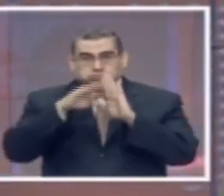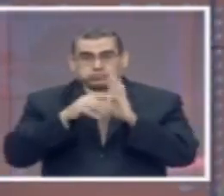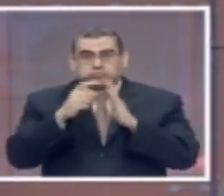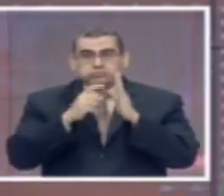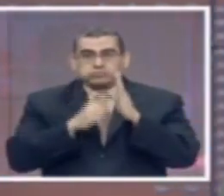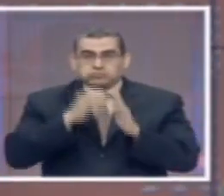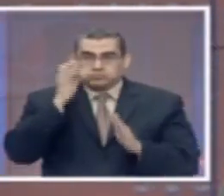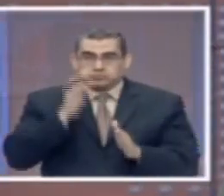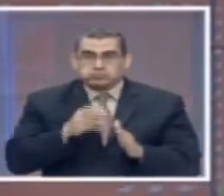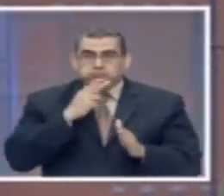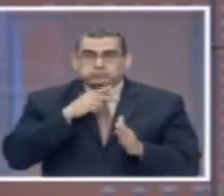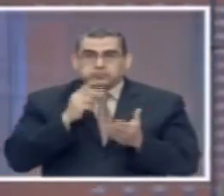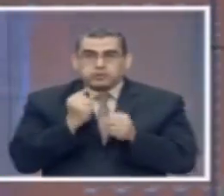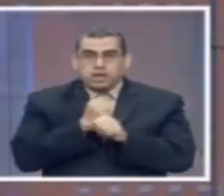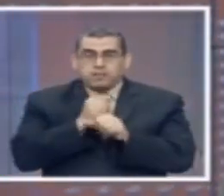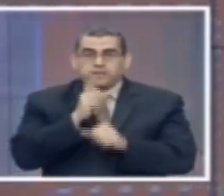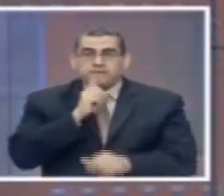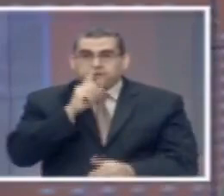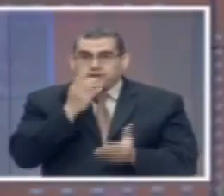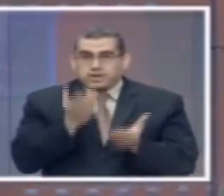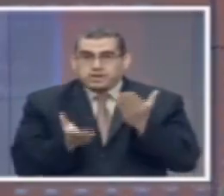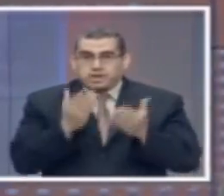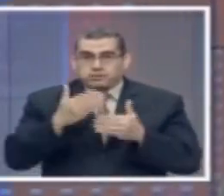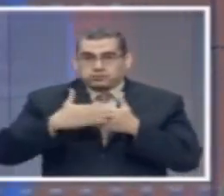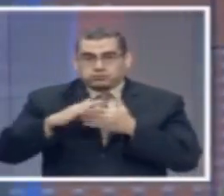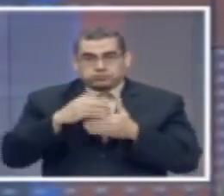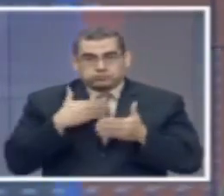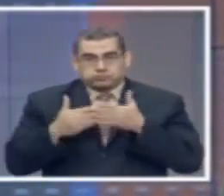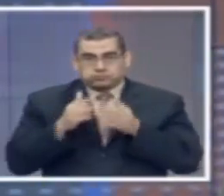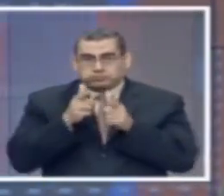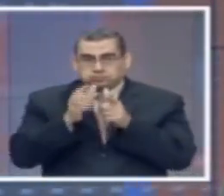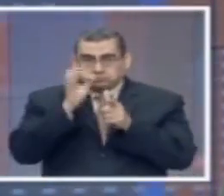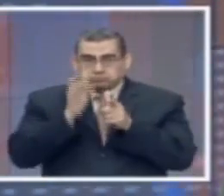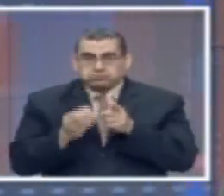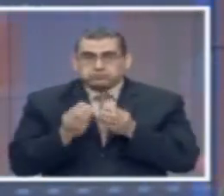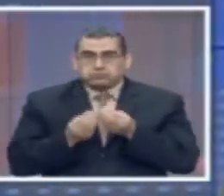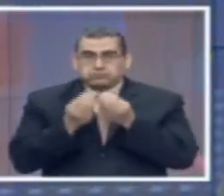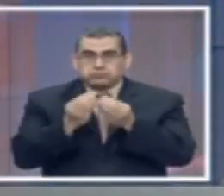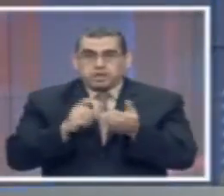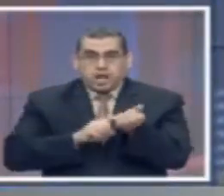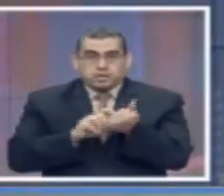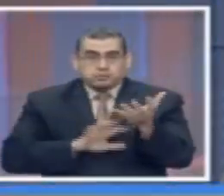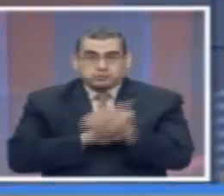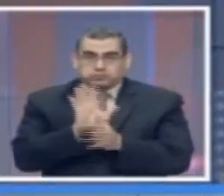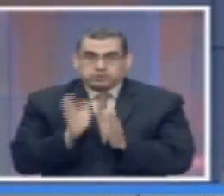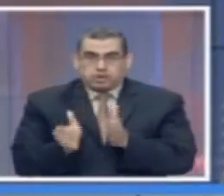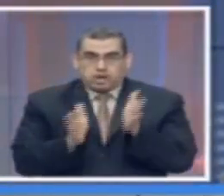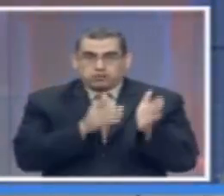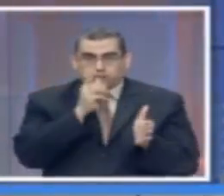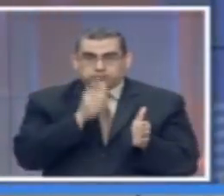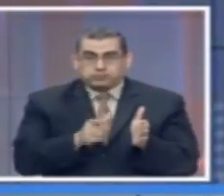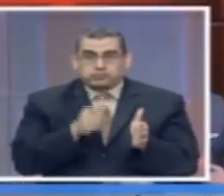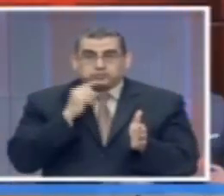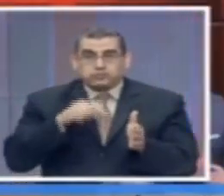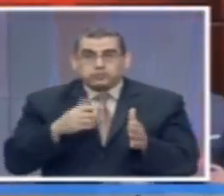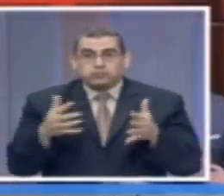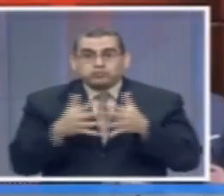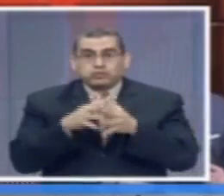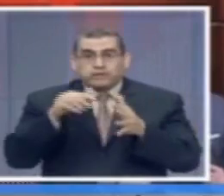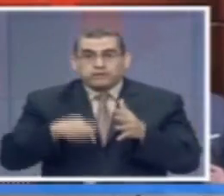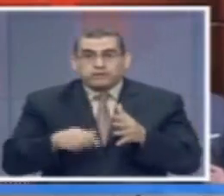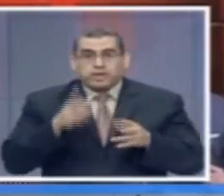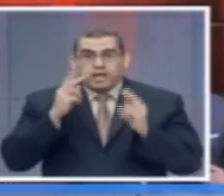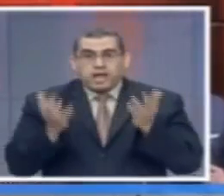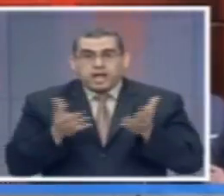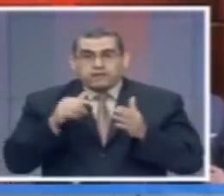والمعايير المهنية التي تحقق التوازن والحيادية وتجنب أشكال التعصب كافة. جاء ذلك خلال مشاركته